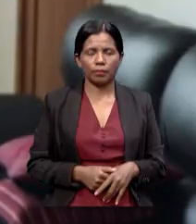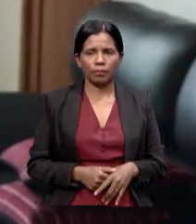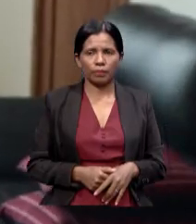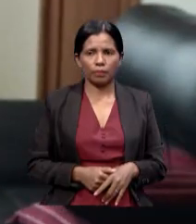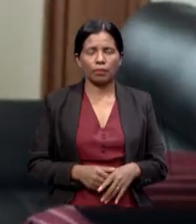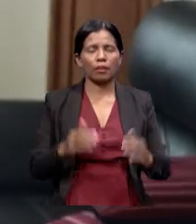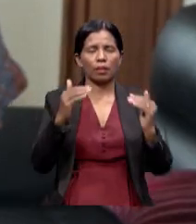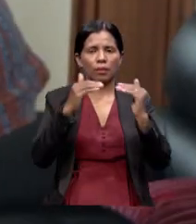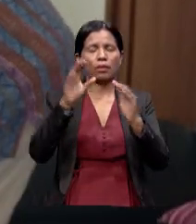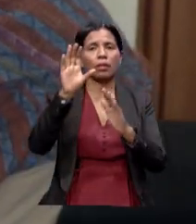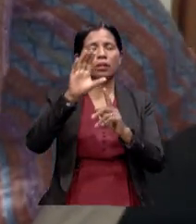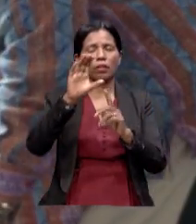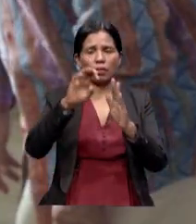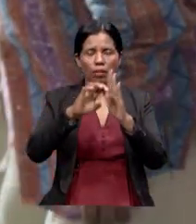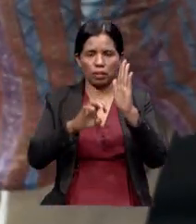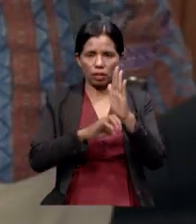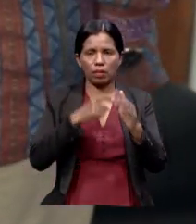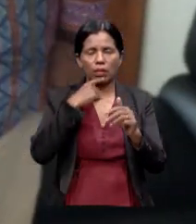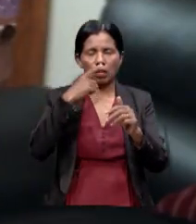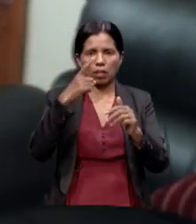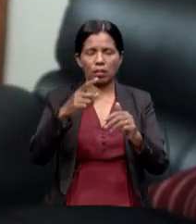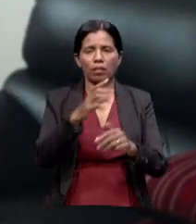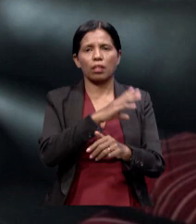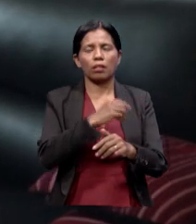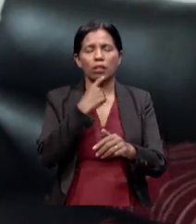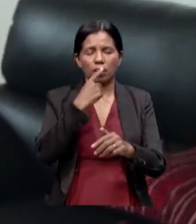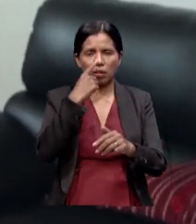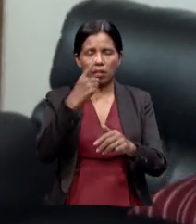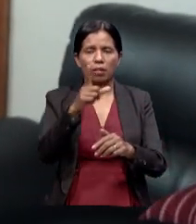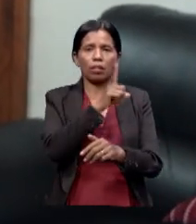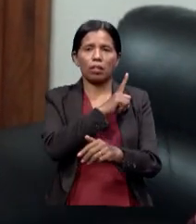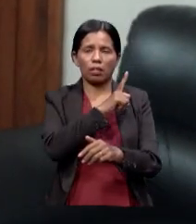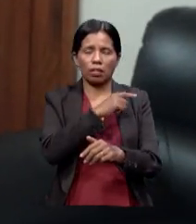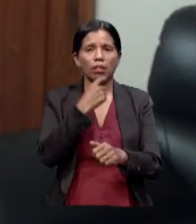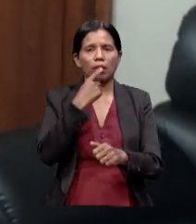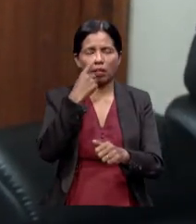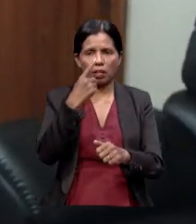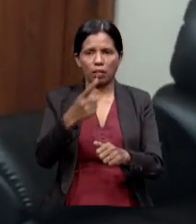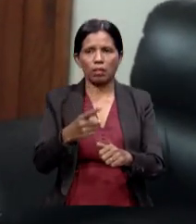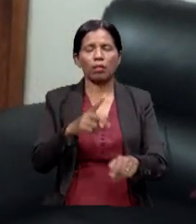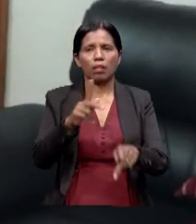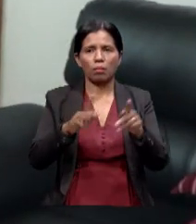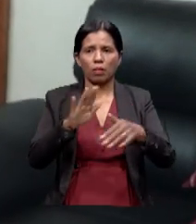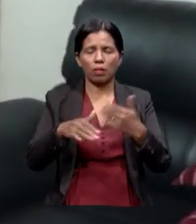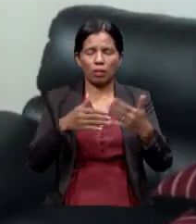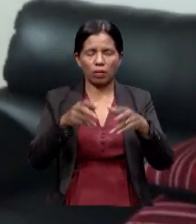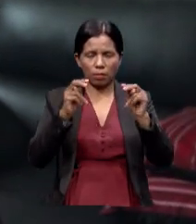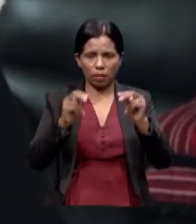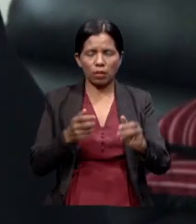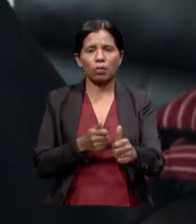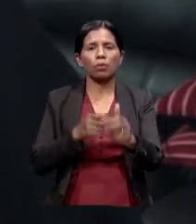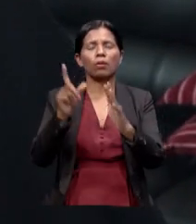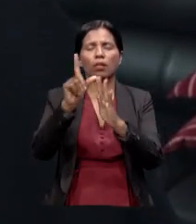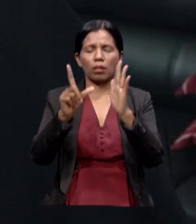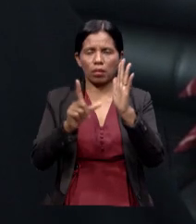Hafan encontro se festado zidan mazorta tenente general reformado lera nanti murah teteng sidadang hotu presisa lautir lei ni